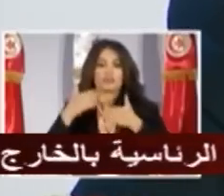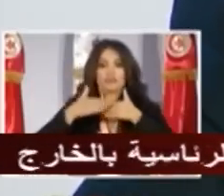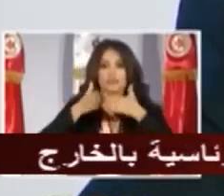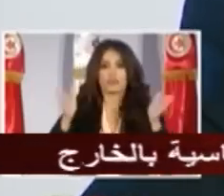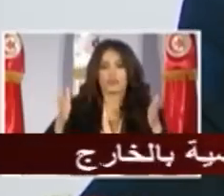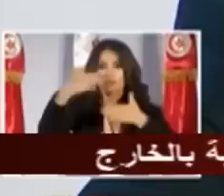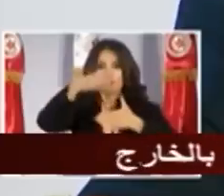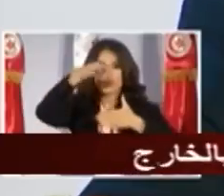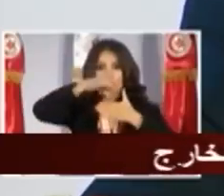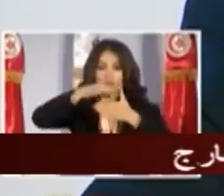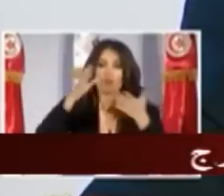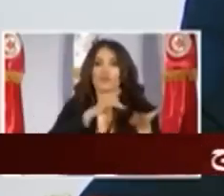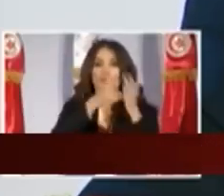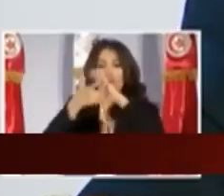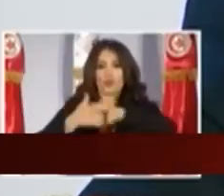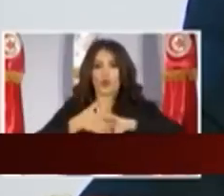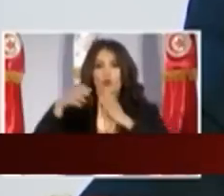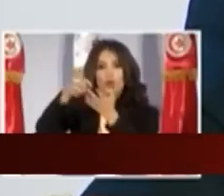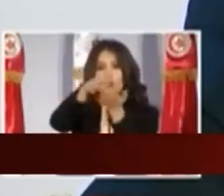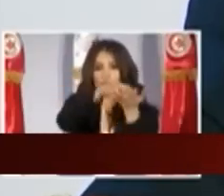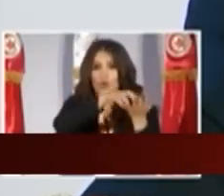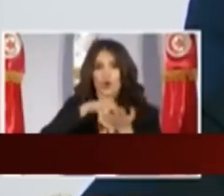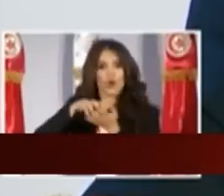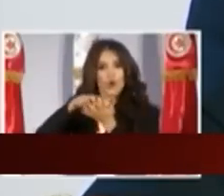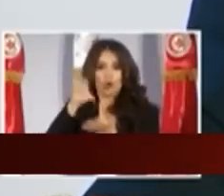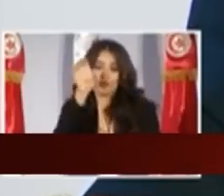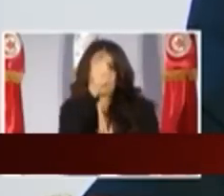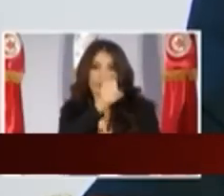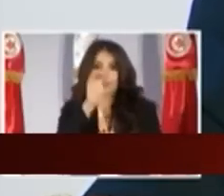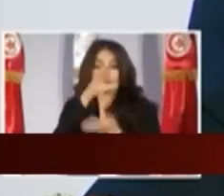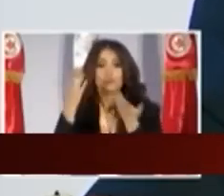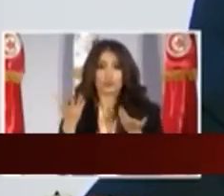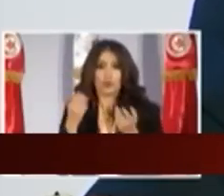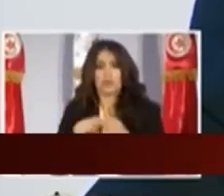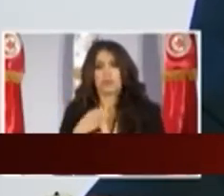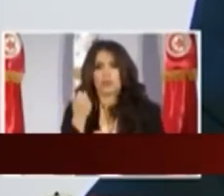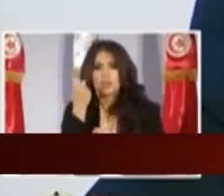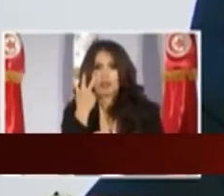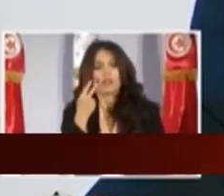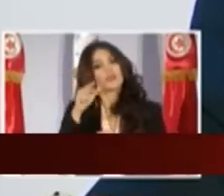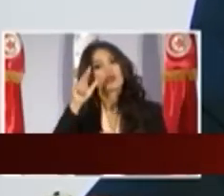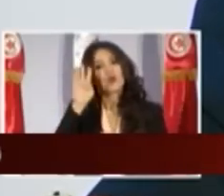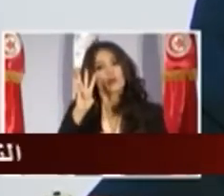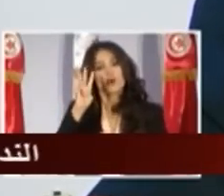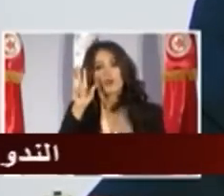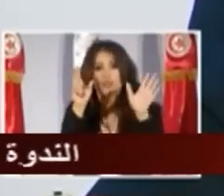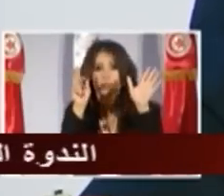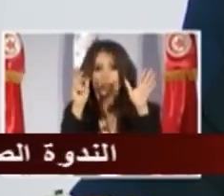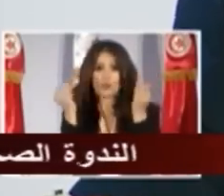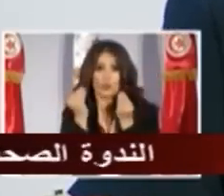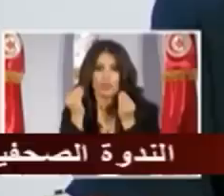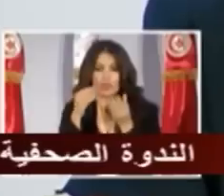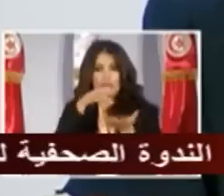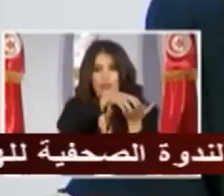في كل يعني المساحات على كل حال عنا ثلاث مائه واربعه وثمانين مكتب في الخارج